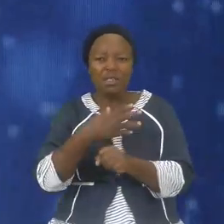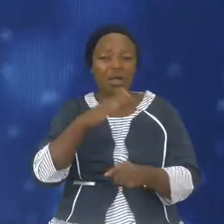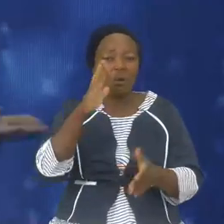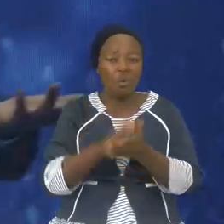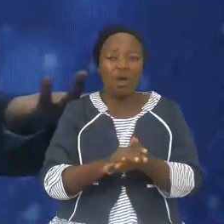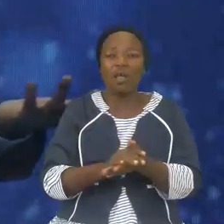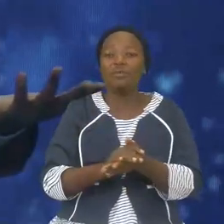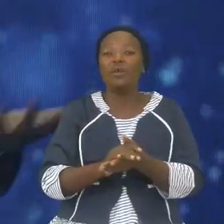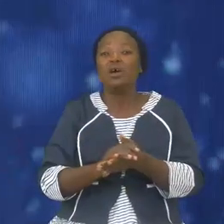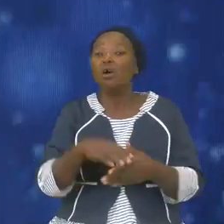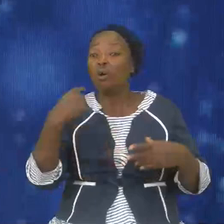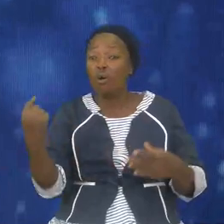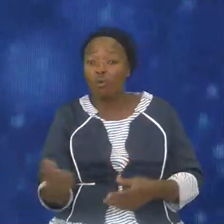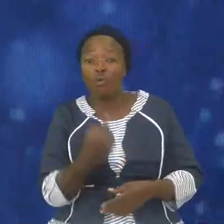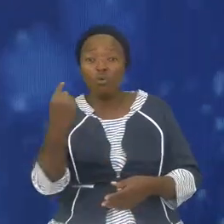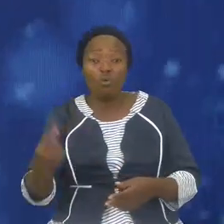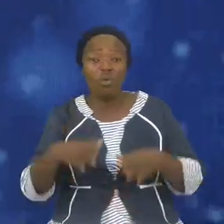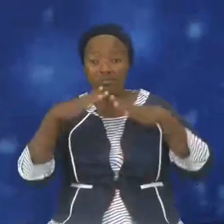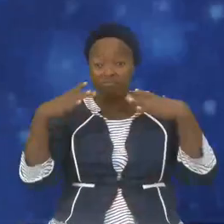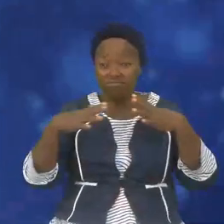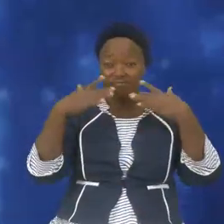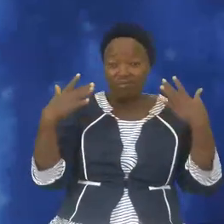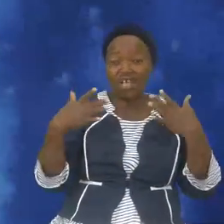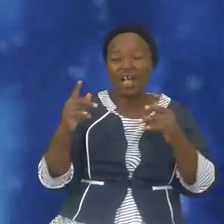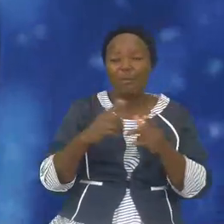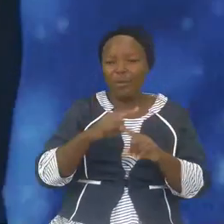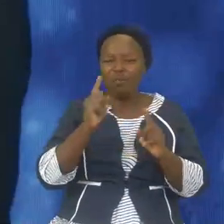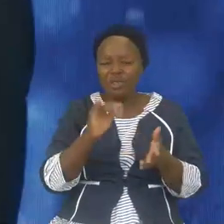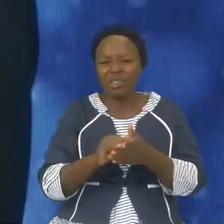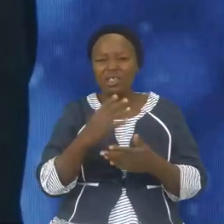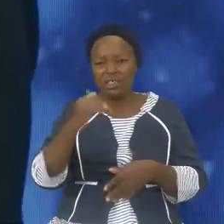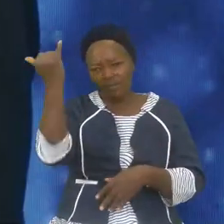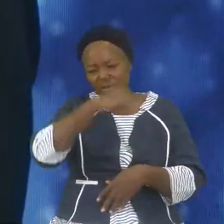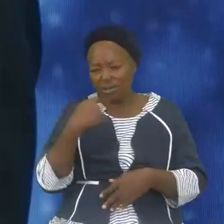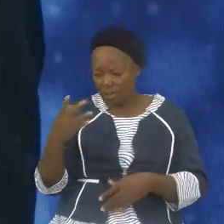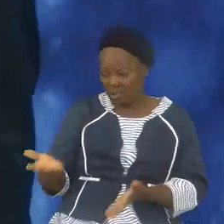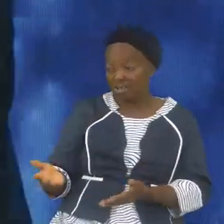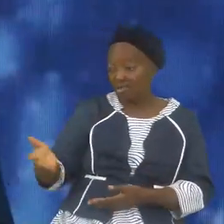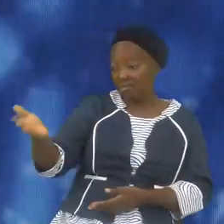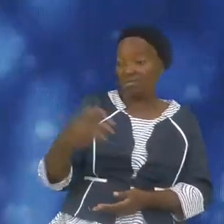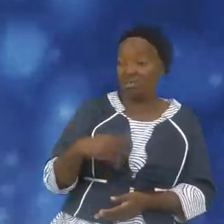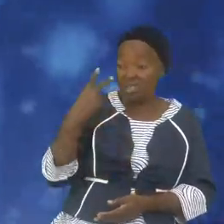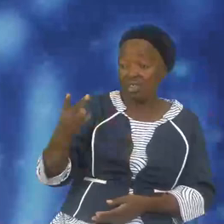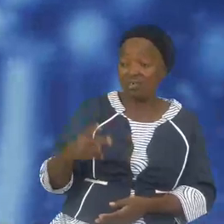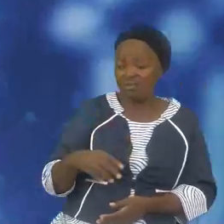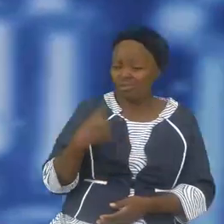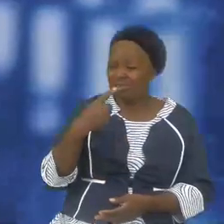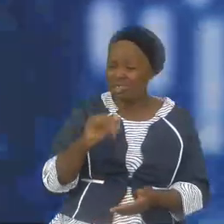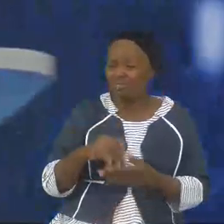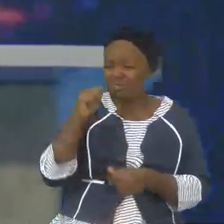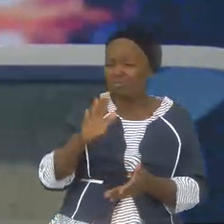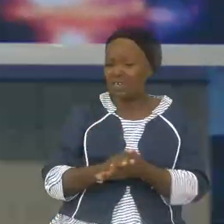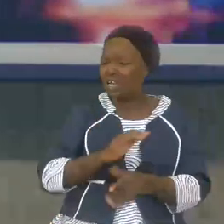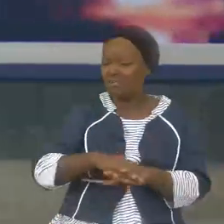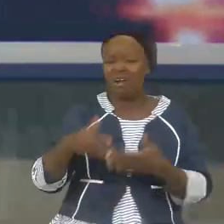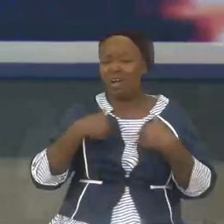et bien satisfaite, satisfaisante. Mais l'homme insensé, il croit que lui, il